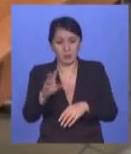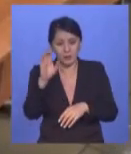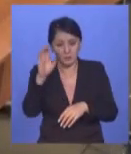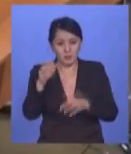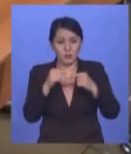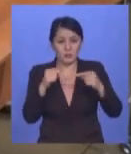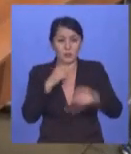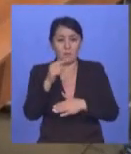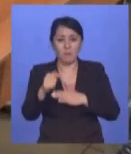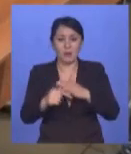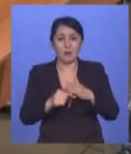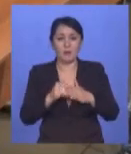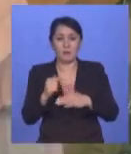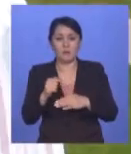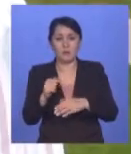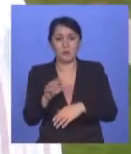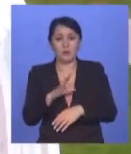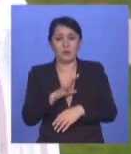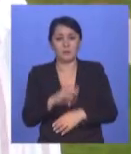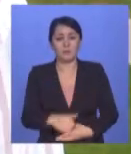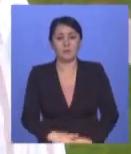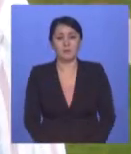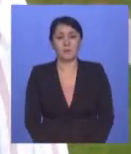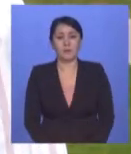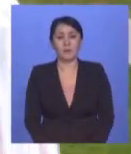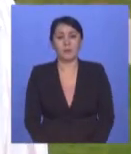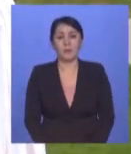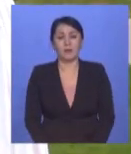басқа да қалаларынан фермерлер келген.